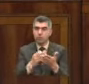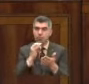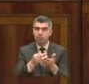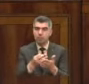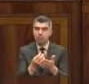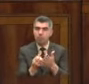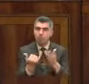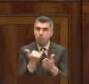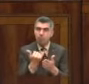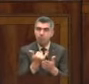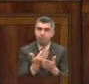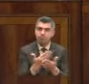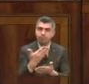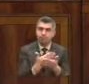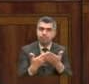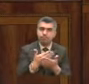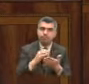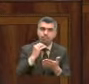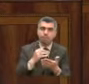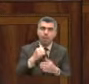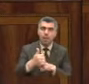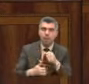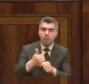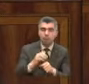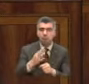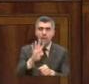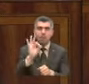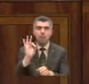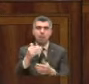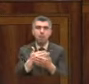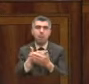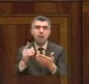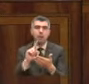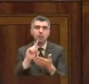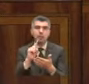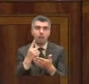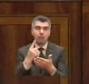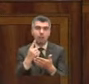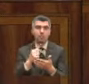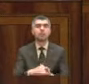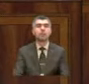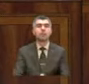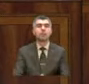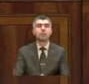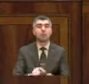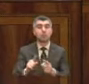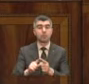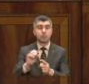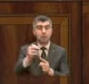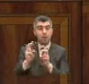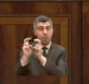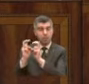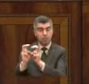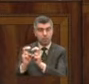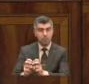البيئي، أحيانا قد تصل هذه التكلفة سنويا إلى 40 مليار درهم سنويا، وبالتالي تكلفة هائلة إلى استمرنا في الخفض ديالها